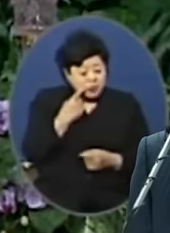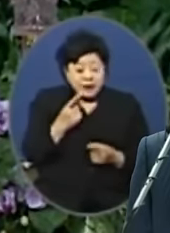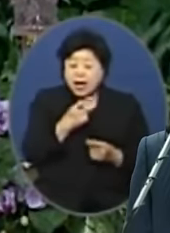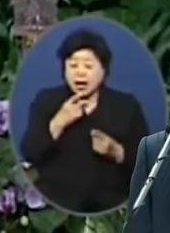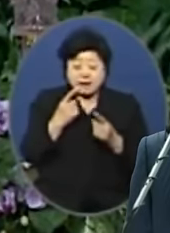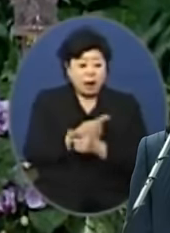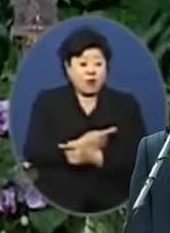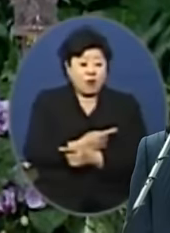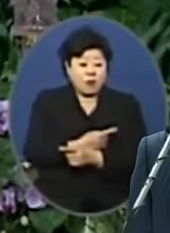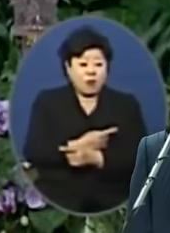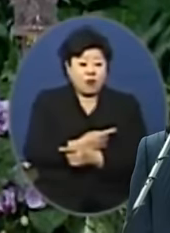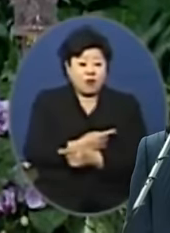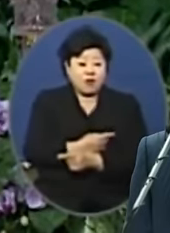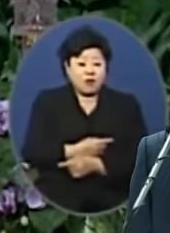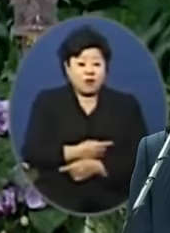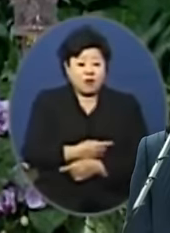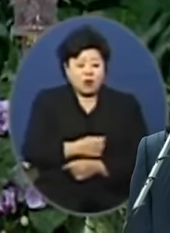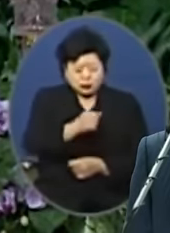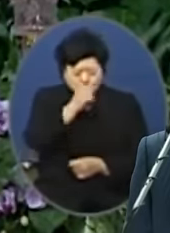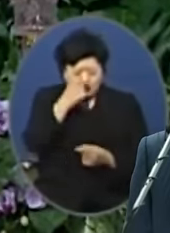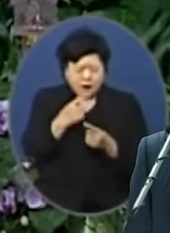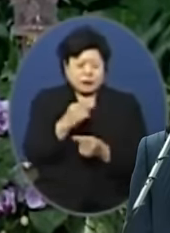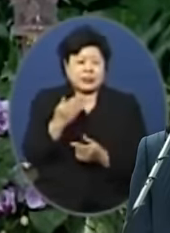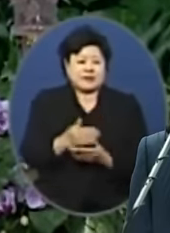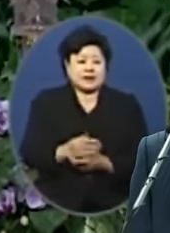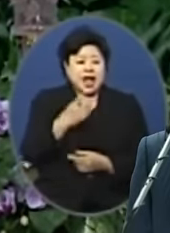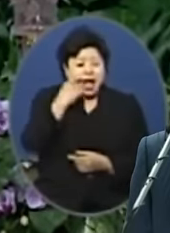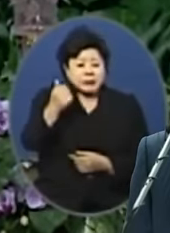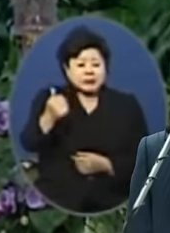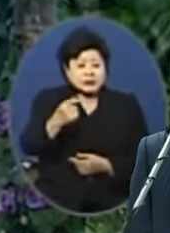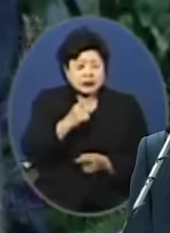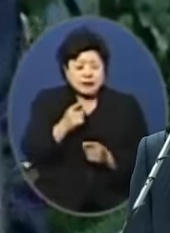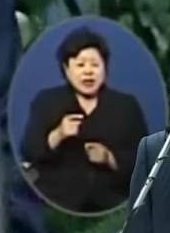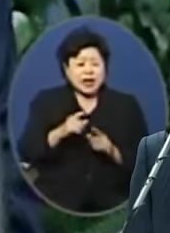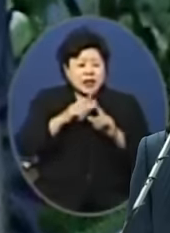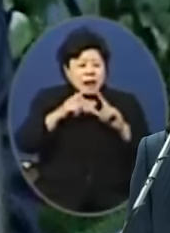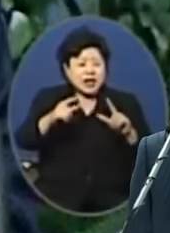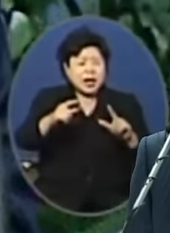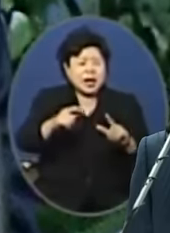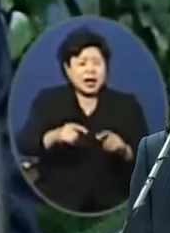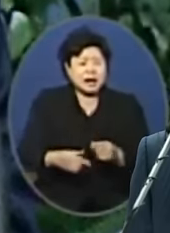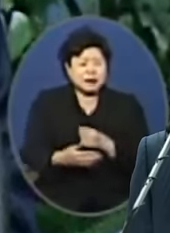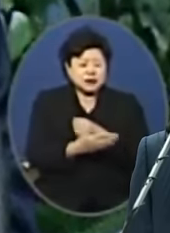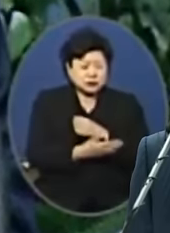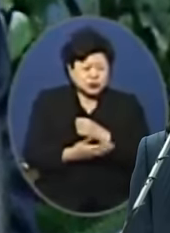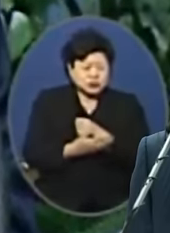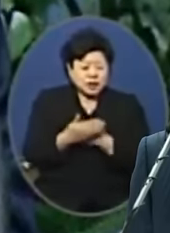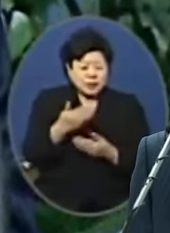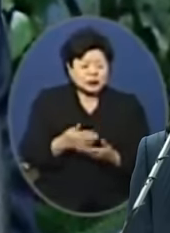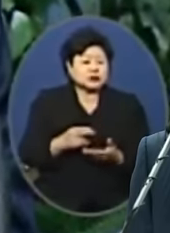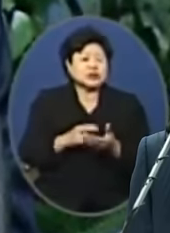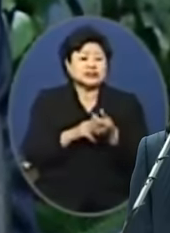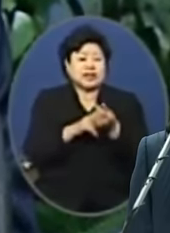바꾸면 모든 부정적인 것들이 바꾸어질 것입니다. 아버지처럼 말하고 난 다음 이만한 수확을 얻는 것도 기적입니다.